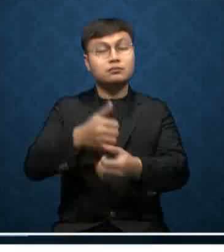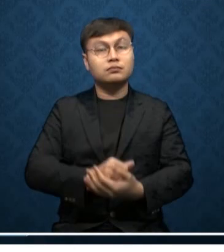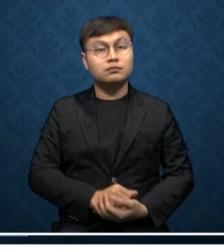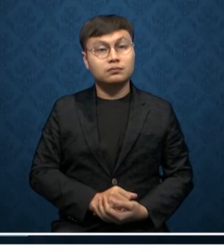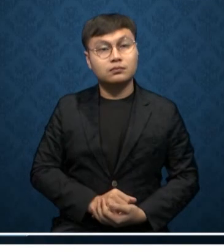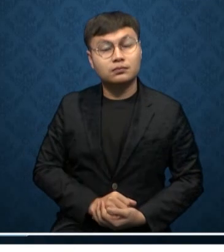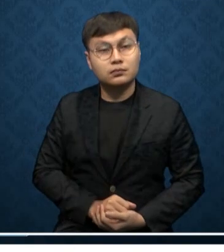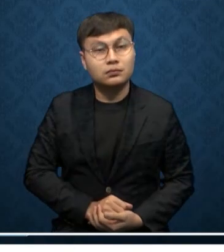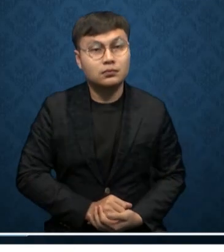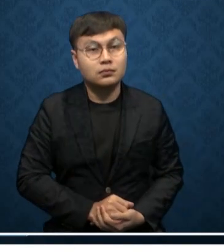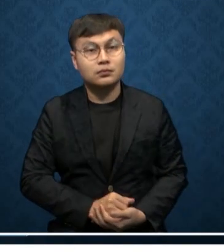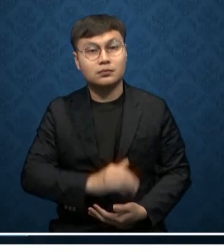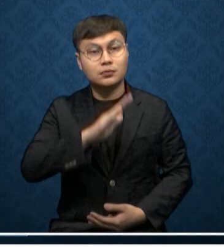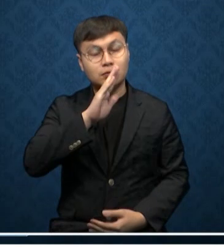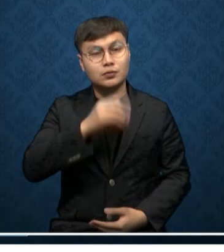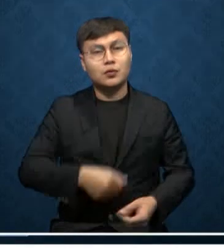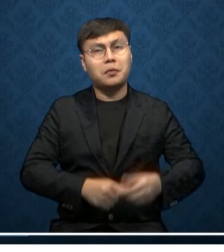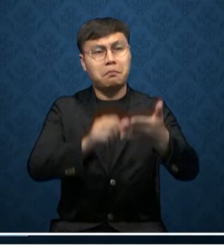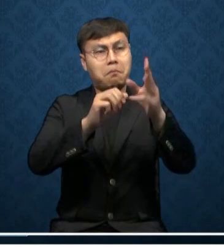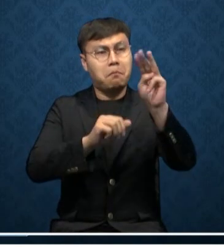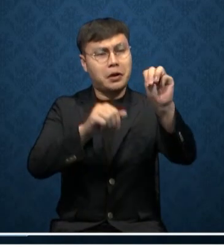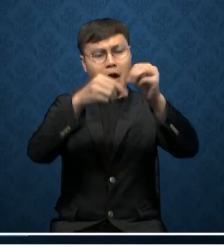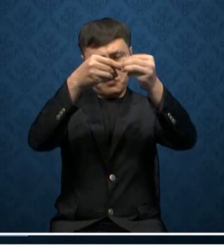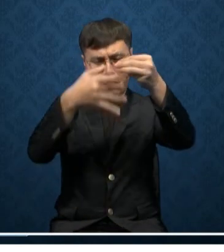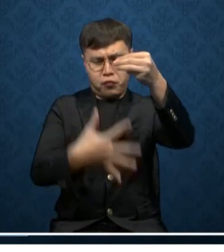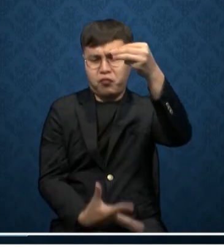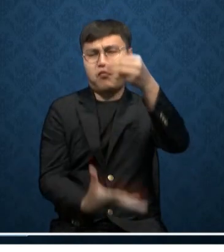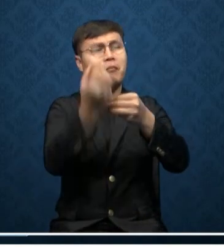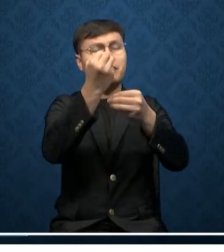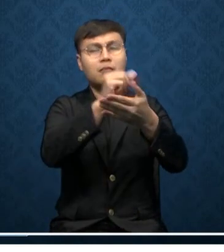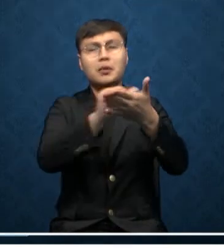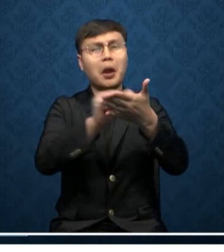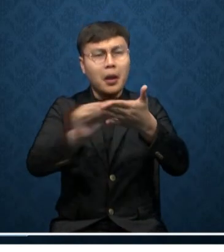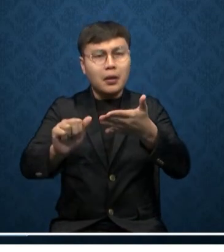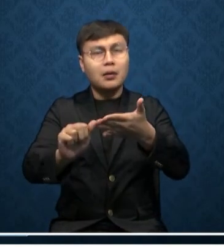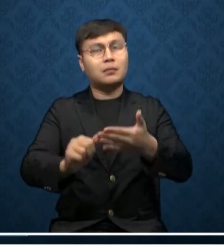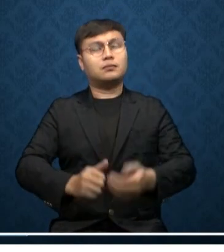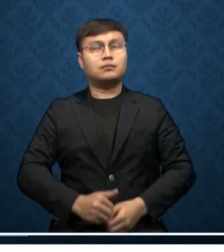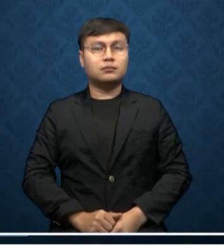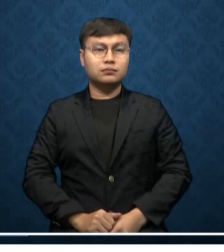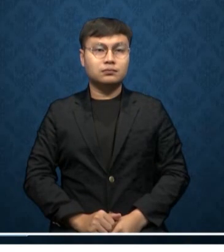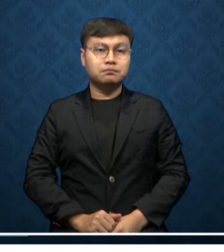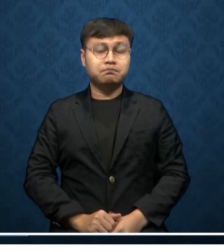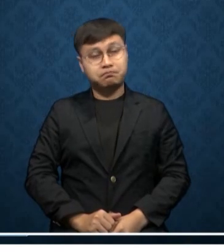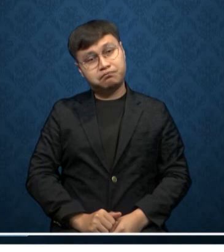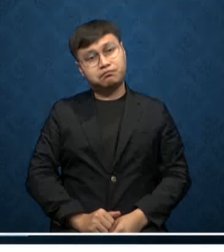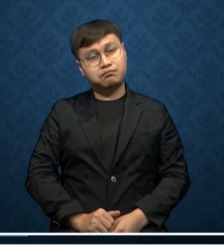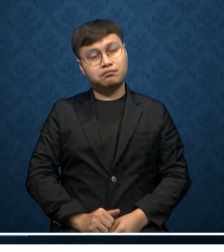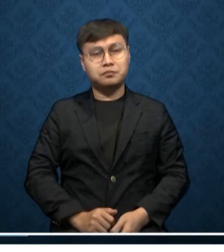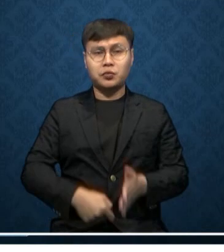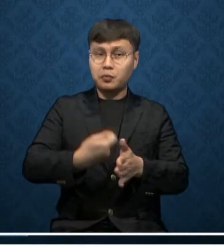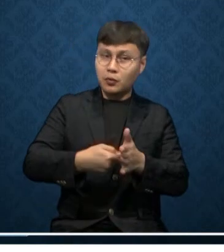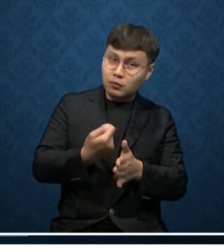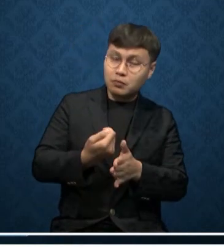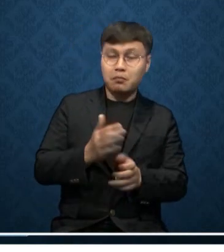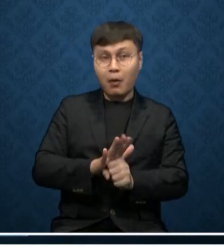มันจำเป็นจะต้องแก้ทั้งหมดแบบเหมาเข่งเนี่ยมันสมเหตุสมผลหรือไม่มันได้สัด